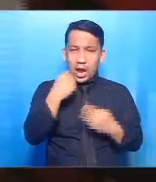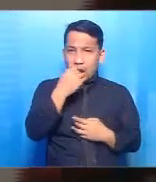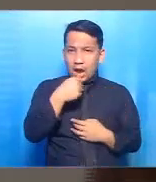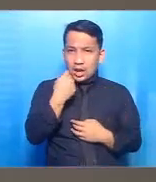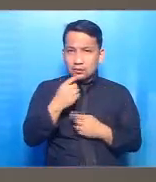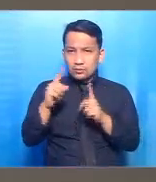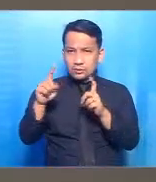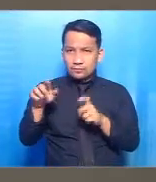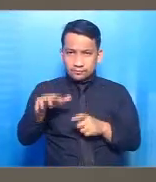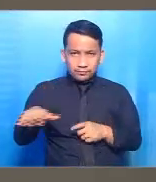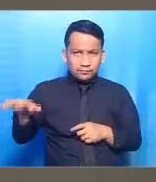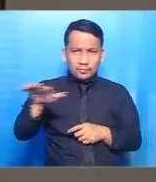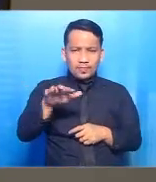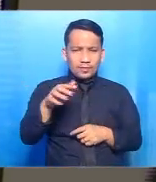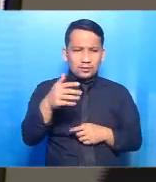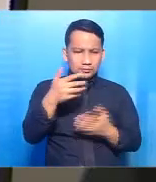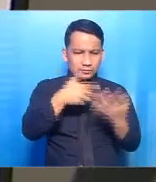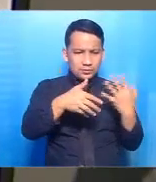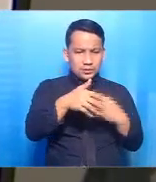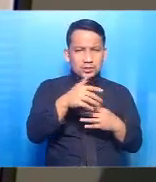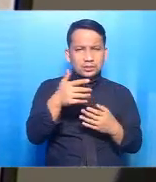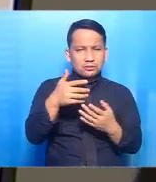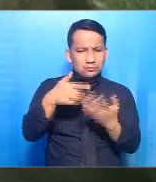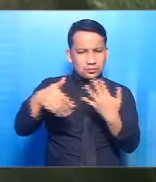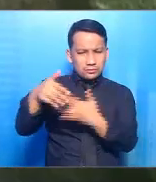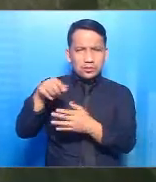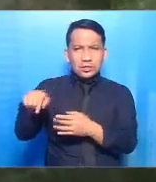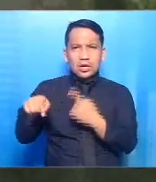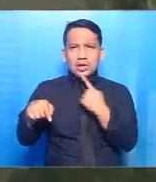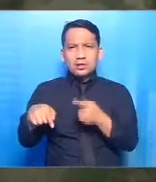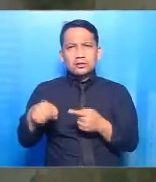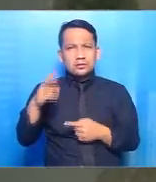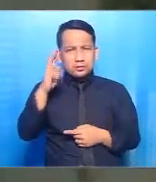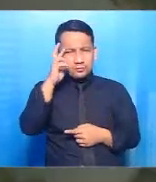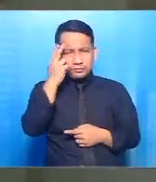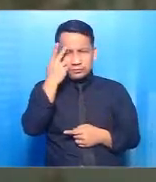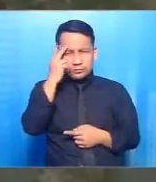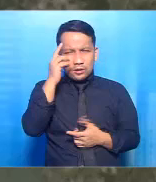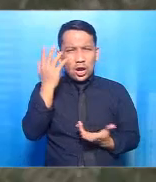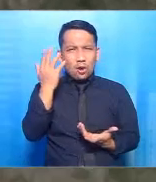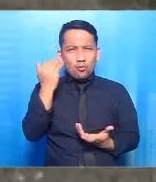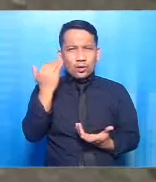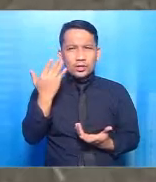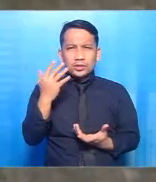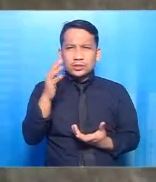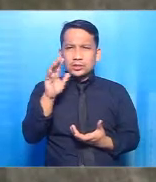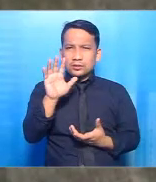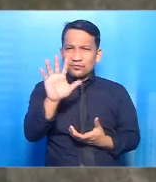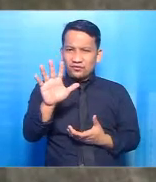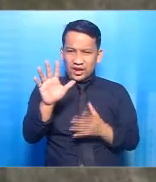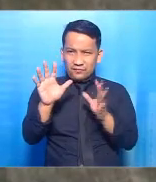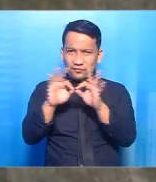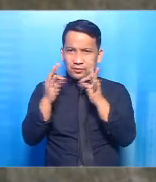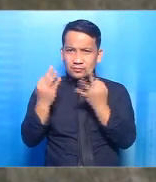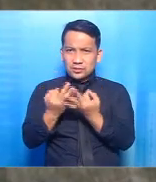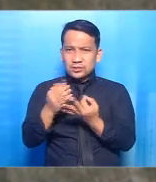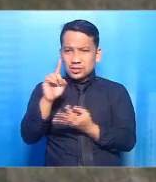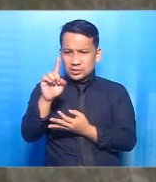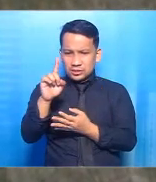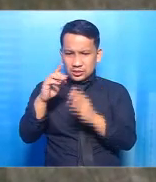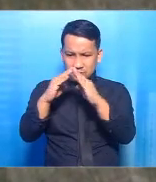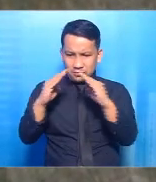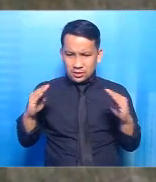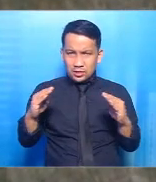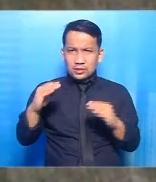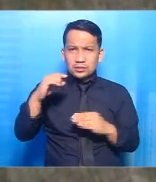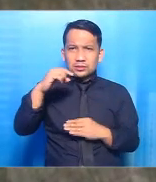test sa lahat ng mga nakasalamuhan ng pasyente. Naging palaisipan naman ang nangyari sa 5 magkakaanak na nakatira sa iisang bubong